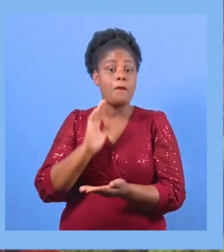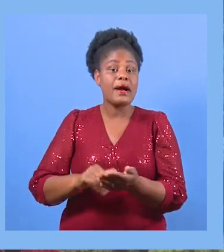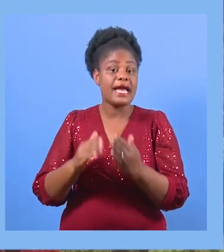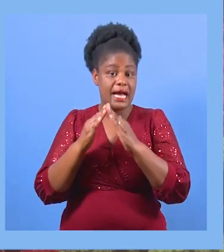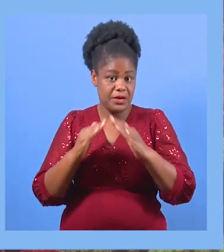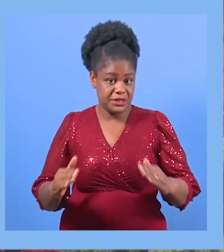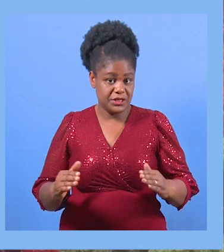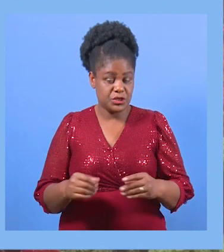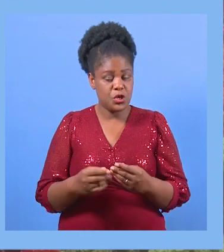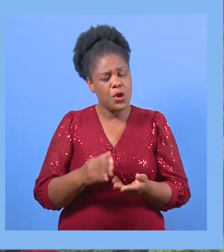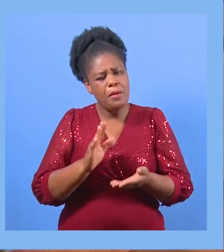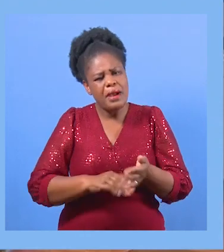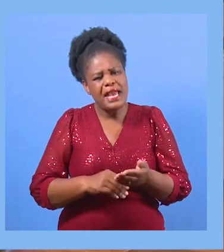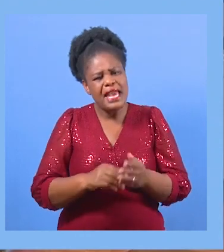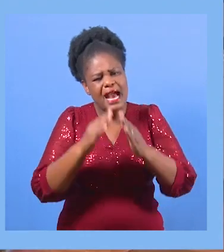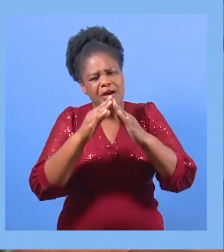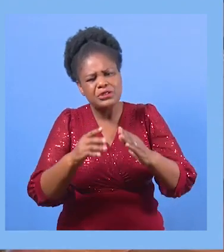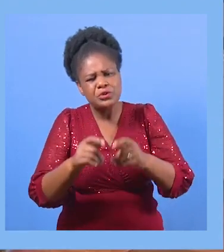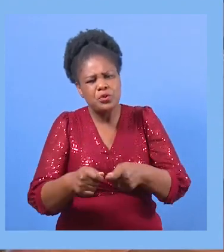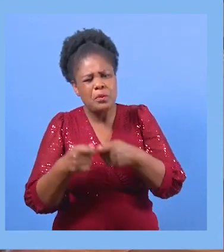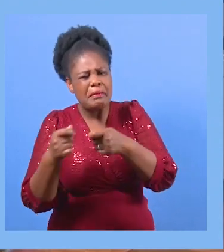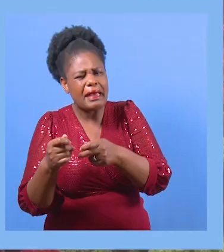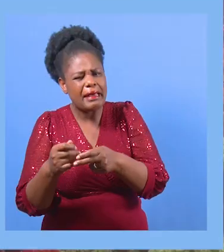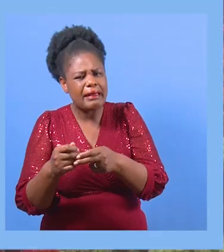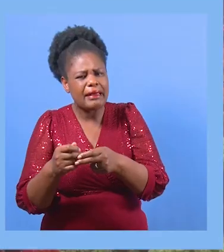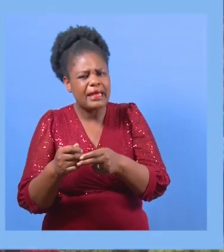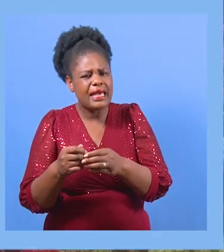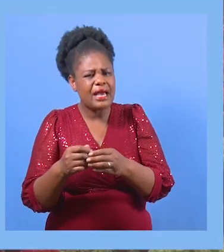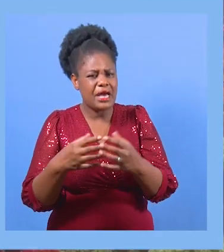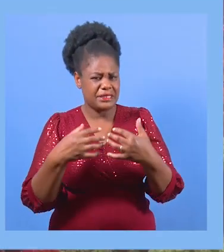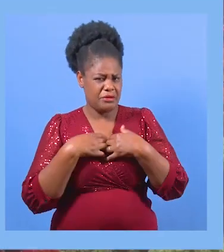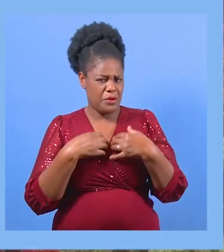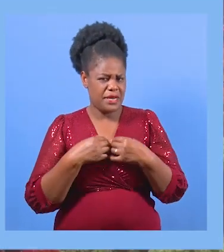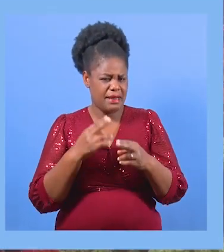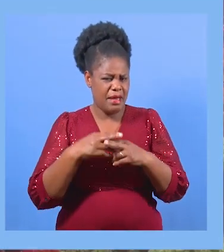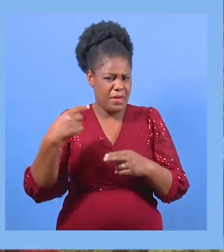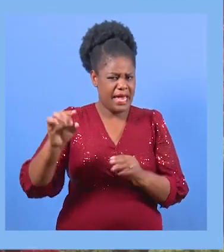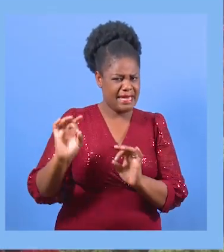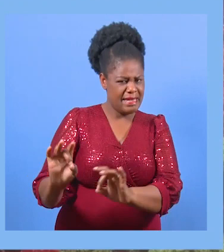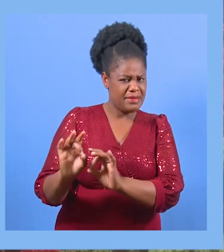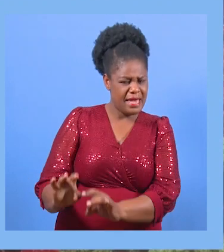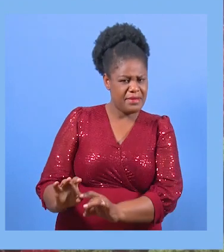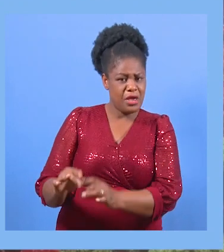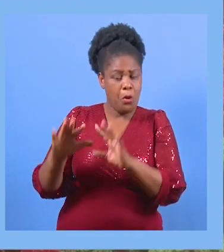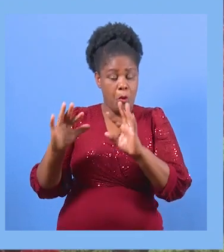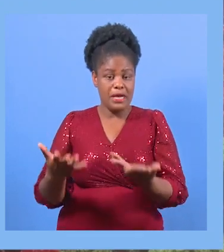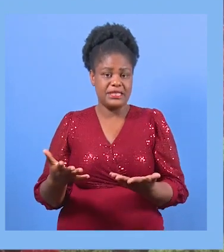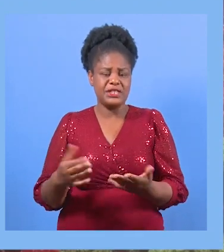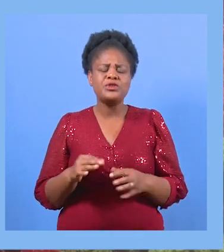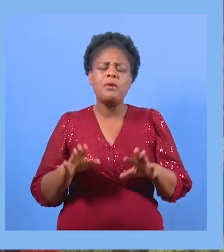kuti zita riende uko here kana kuti pane zvawanga uine pfungwa nadzo. Kuvabereki munyaya dzese